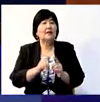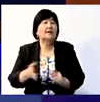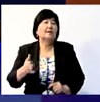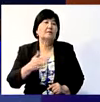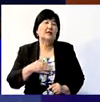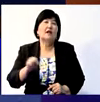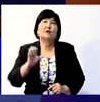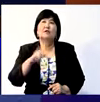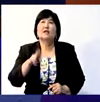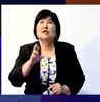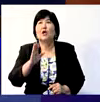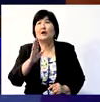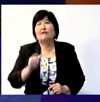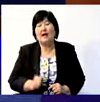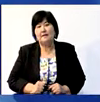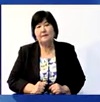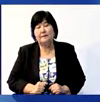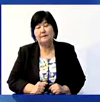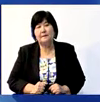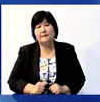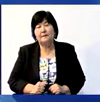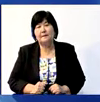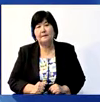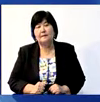аударма қызметінде Айткүлік Садықова.